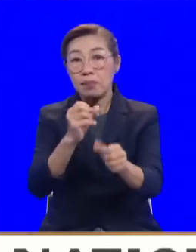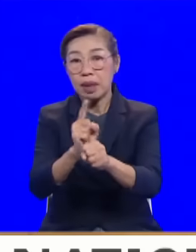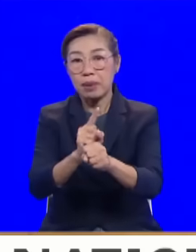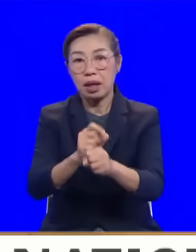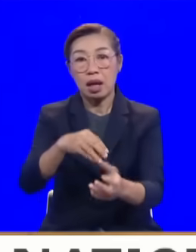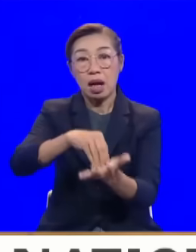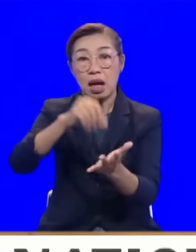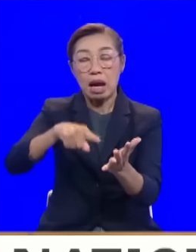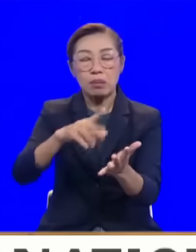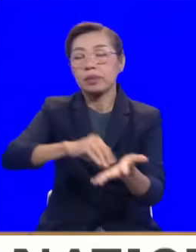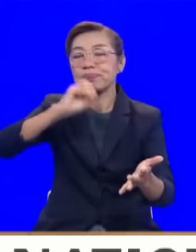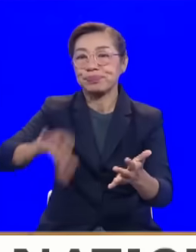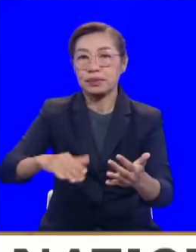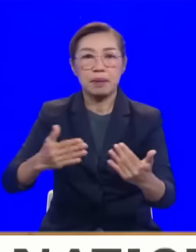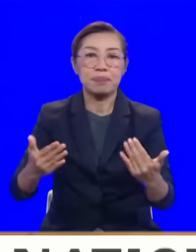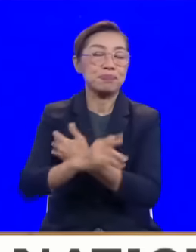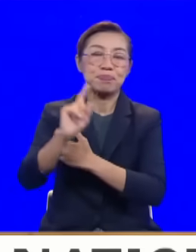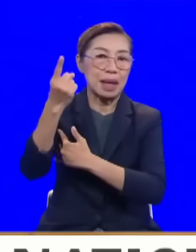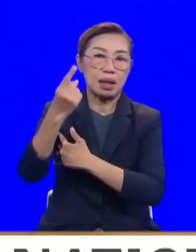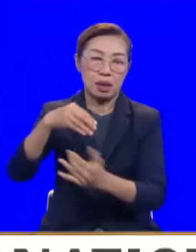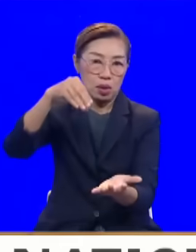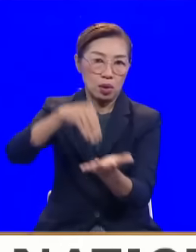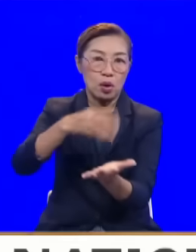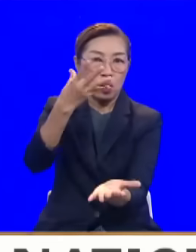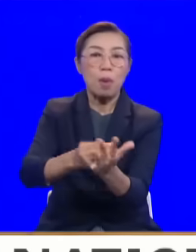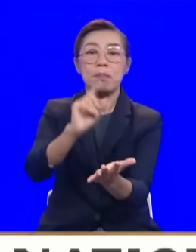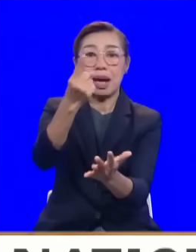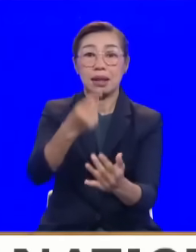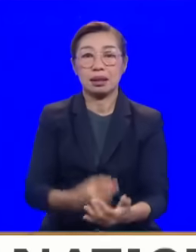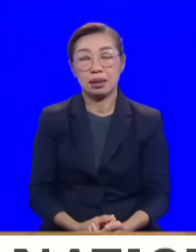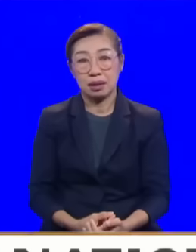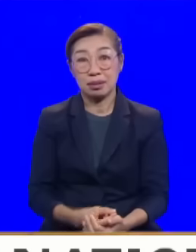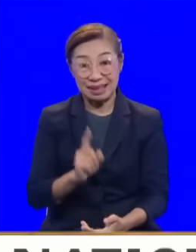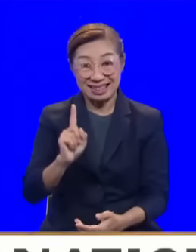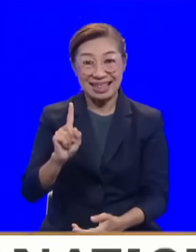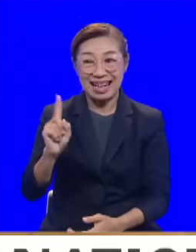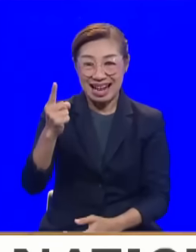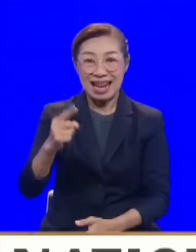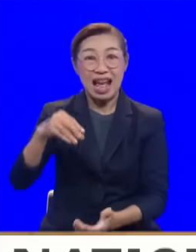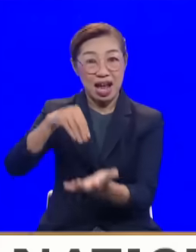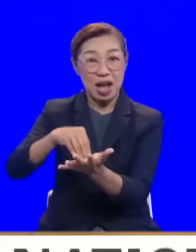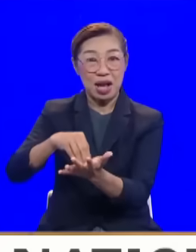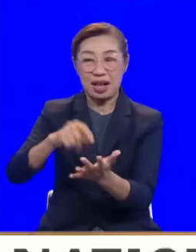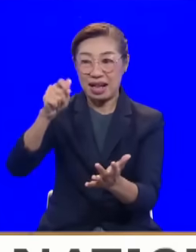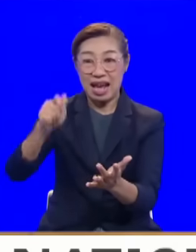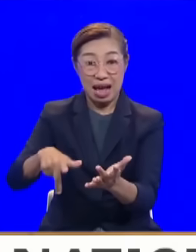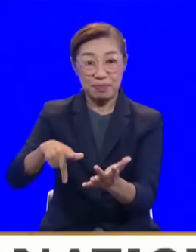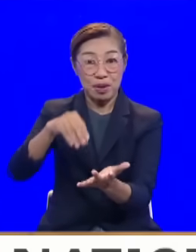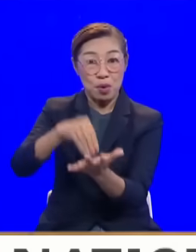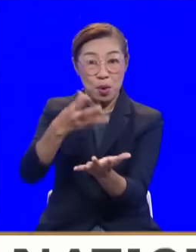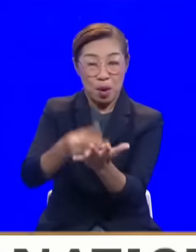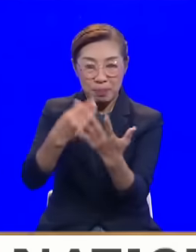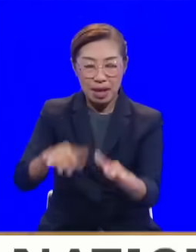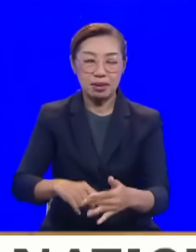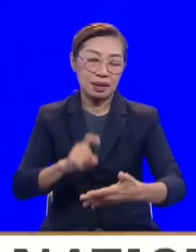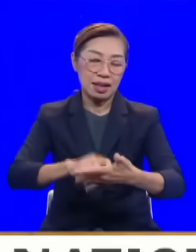ลดใหม่แล้วกัน อ๋อหมายว่าลบแอปพลิเคชันทางรัฐอ่ะที่โหลดไป คุณโหลดมาแล้วแล้วคุณต้องไปลงทะเบียนไอ้จังหวะลงทะเบียนแหมมันนานเหลือเกิน